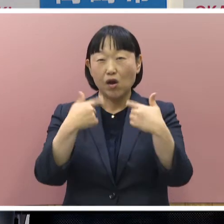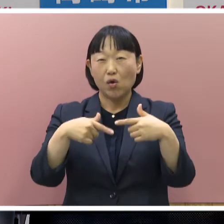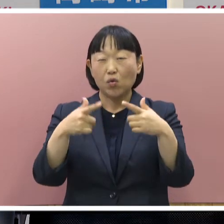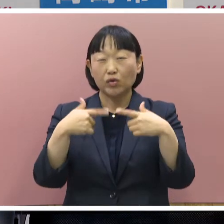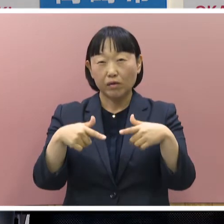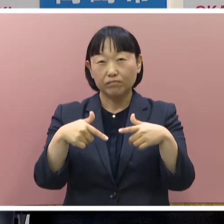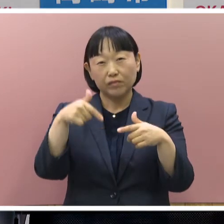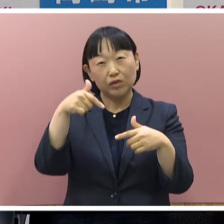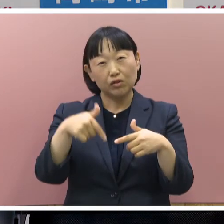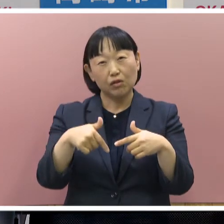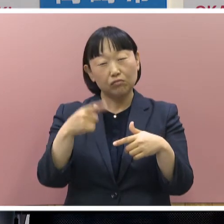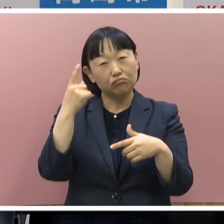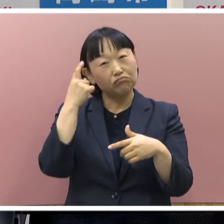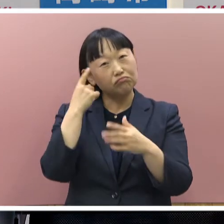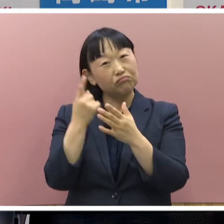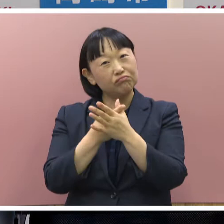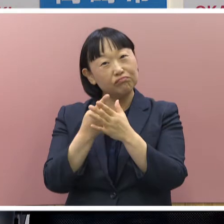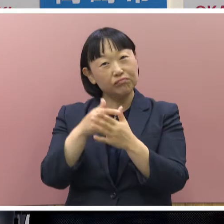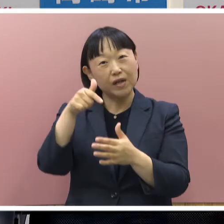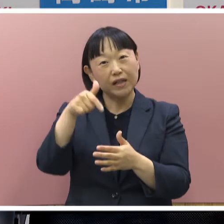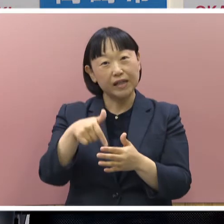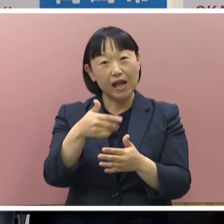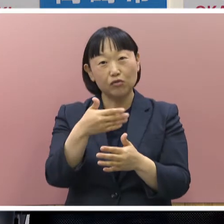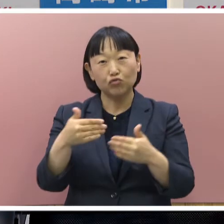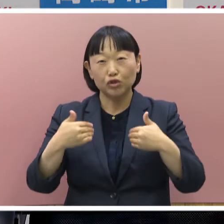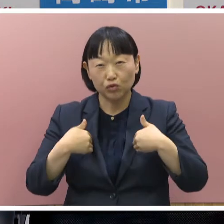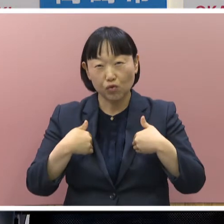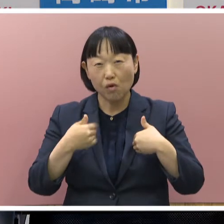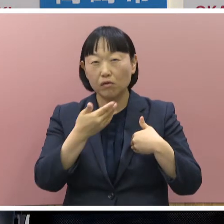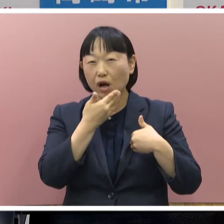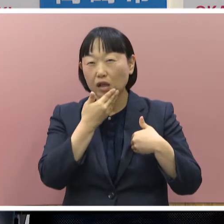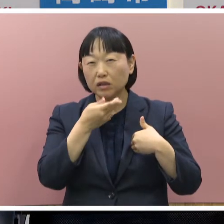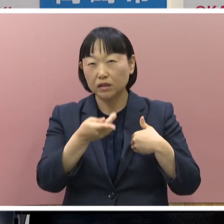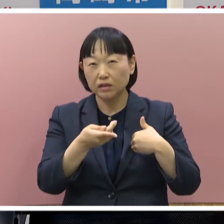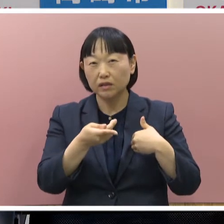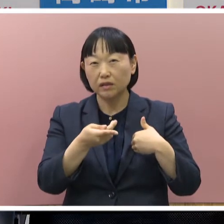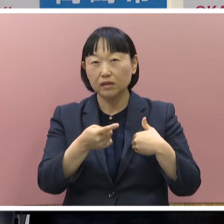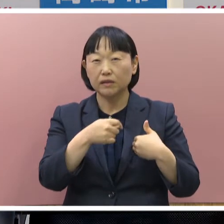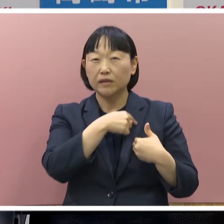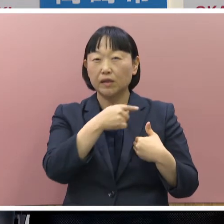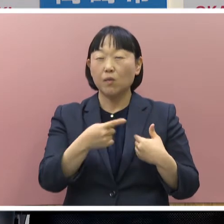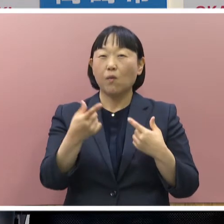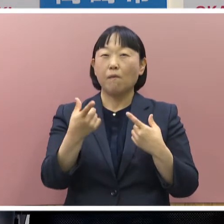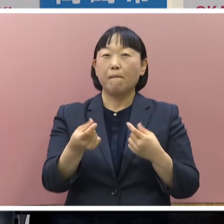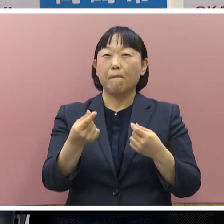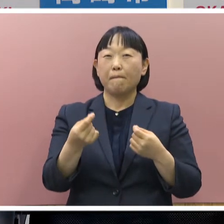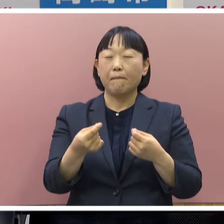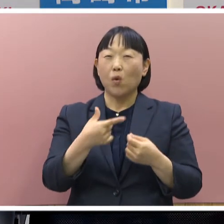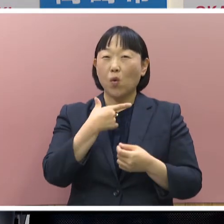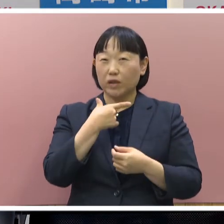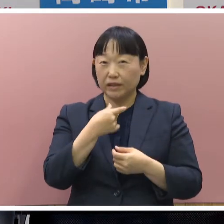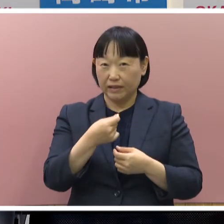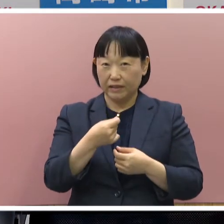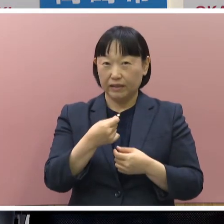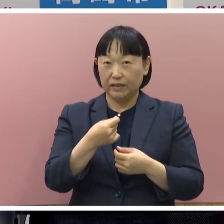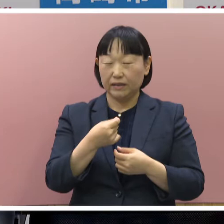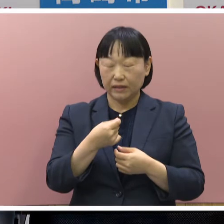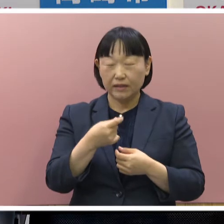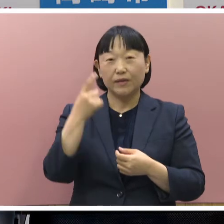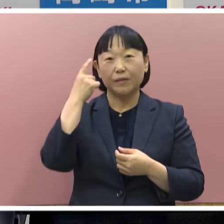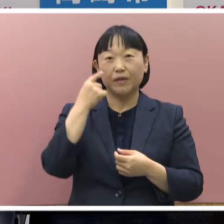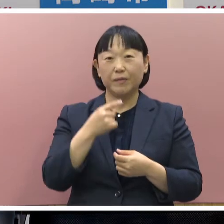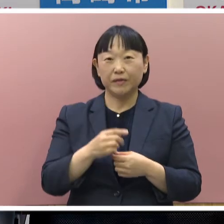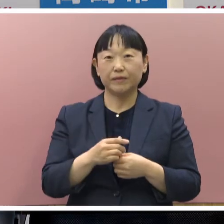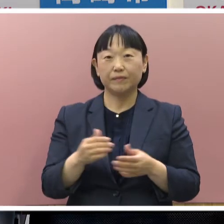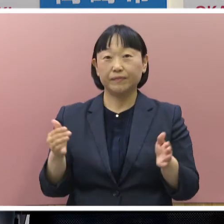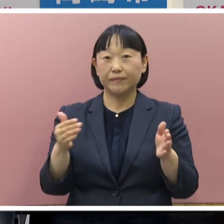なかなか意識することが少ない下水道の必要性や価値に共感共有の意識を持っていただければと考えております